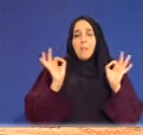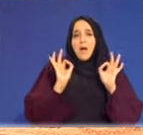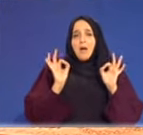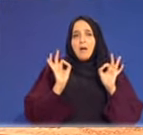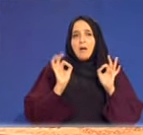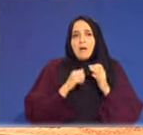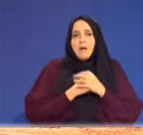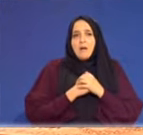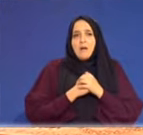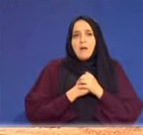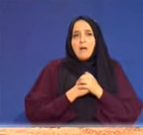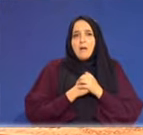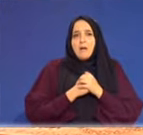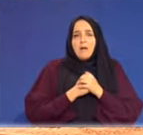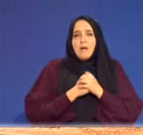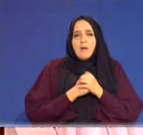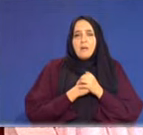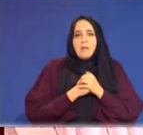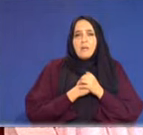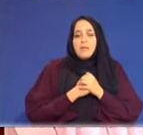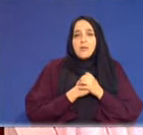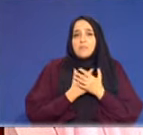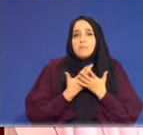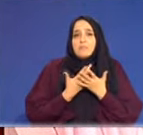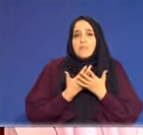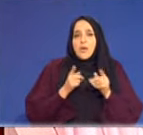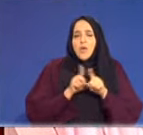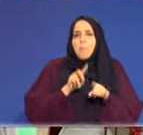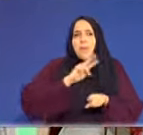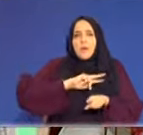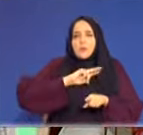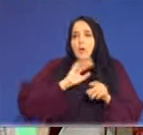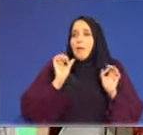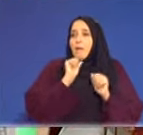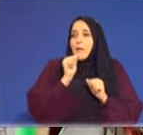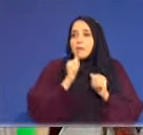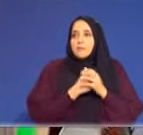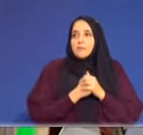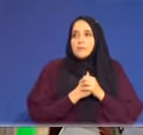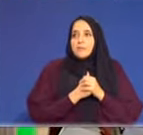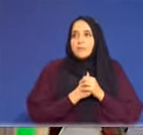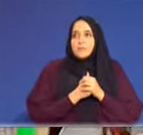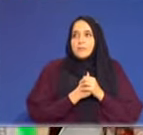راح ربي لا طيب. راح رجله قريب تقصت، ودركا ما بنا بشفي عليه حتى ان شاء الله. طيب ام خالد،